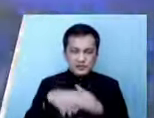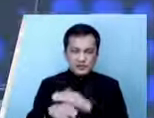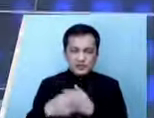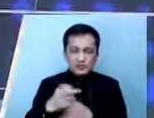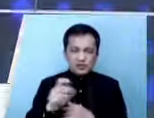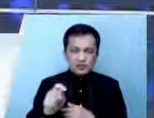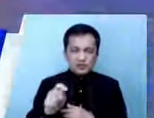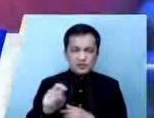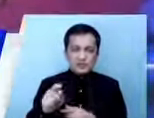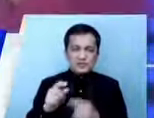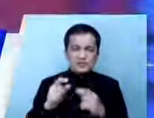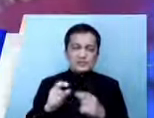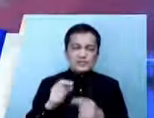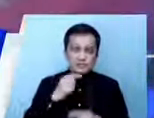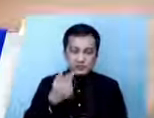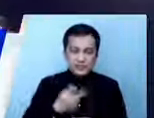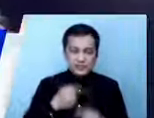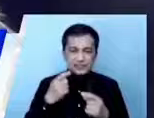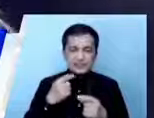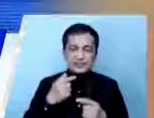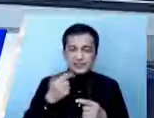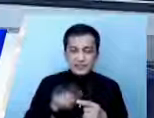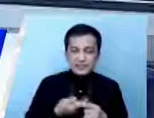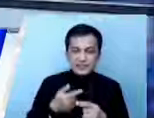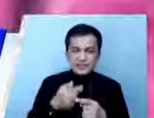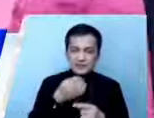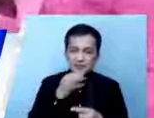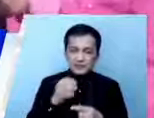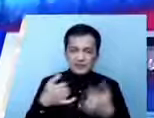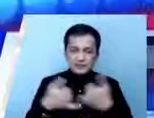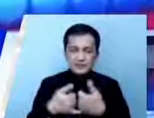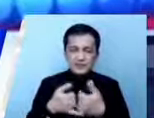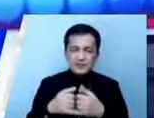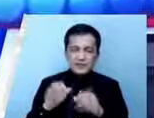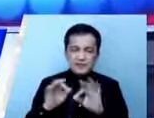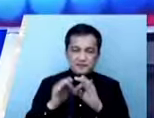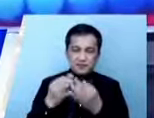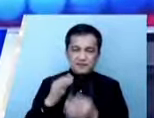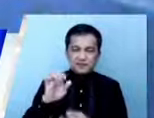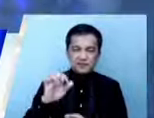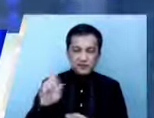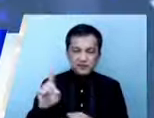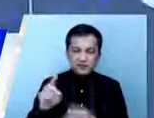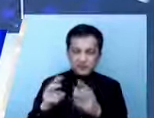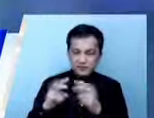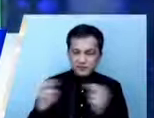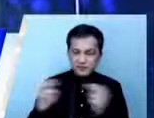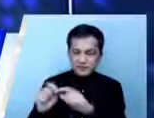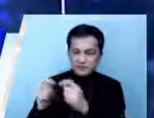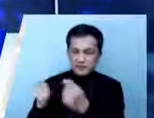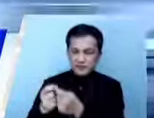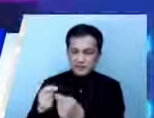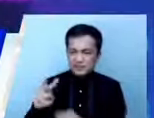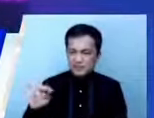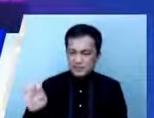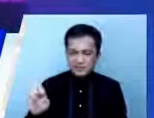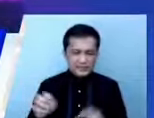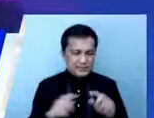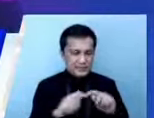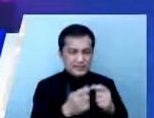celebrity guest sa paboritong game show ng bayan na Family Feud. Maglalaban ang Team Vice at Team Ann